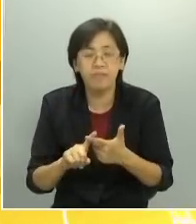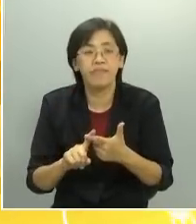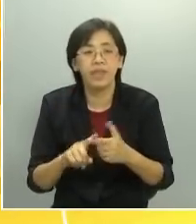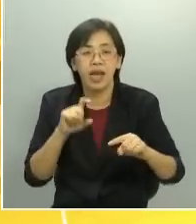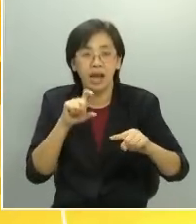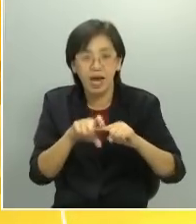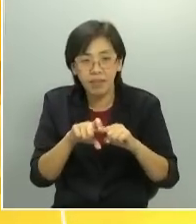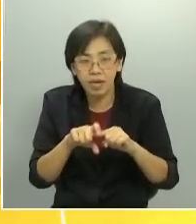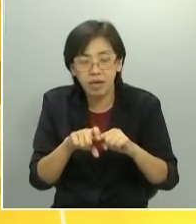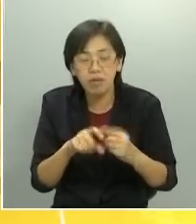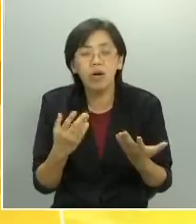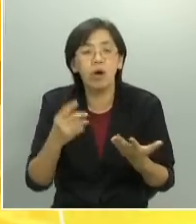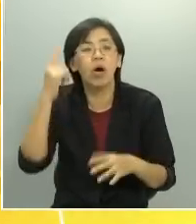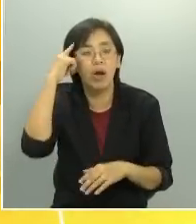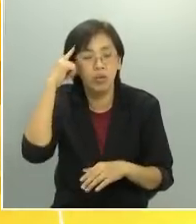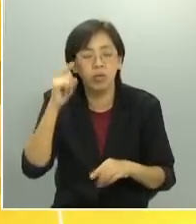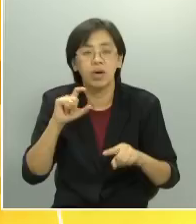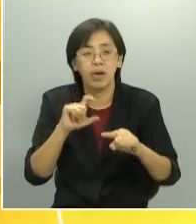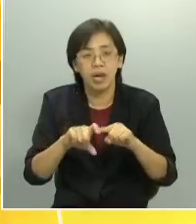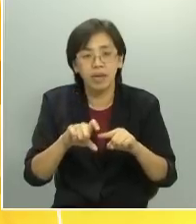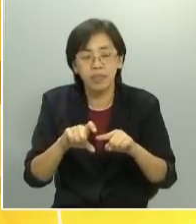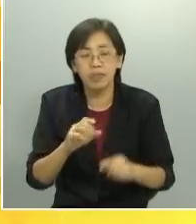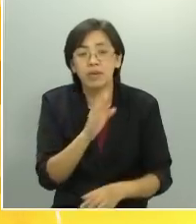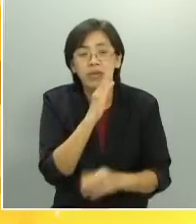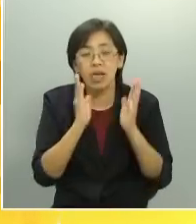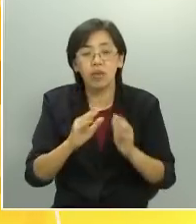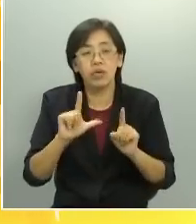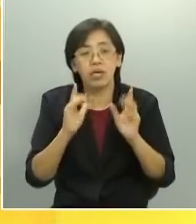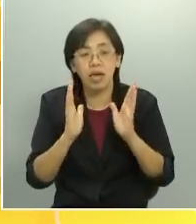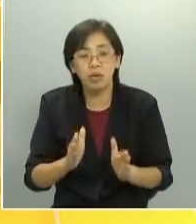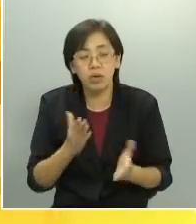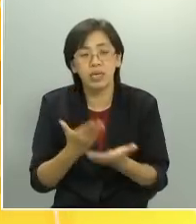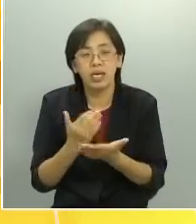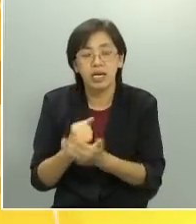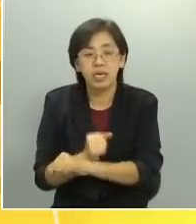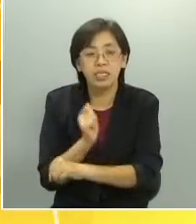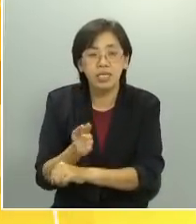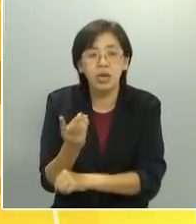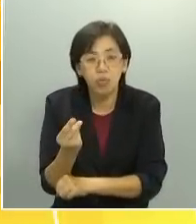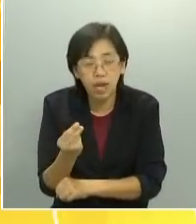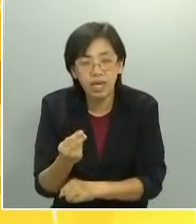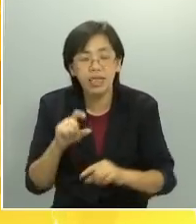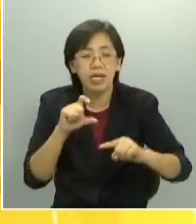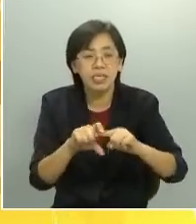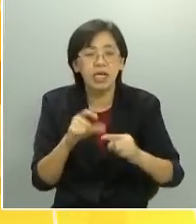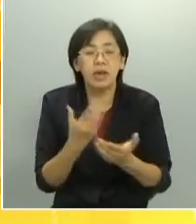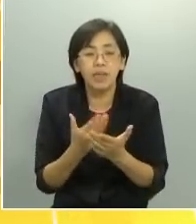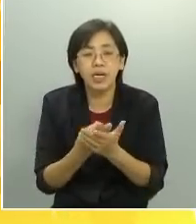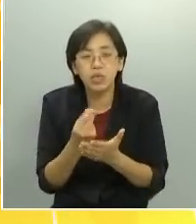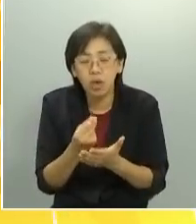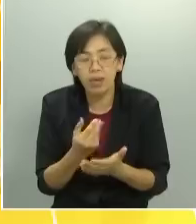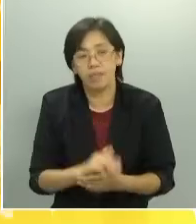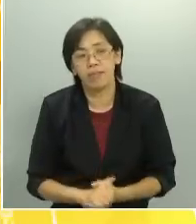ออกมาก็จะรู้เลยว่าถ้าผู้โดยสารล้านคนค่าจ้างเท่าไหร่เฉลี่ยออกมาต้องจ่ายคนละกี่บา